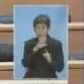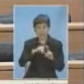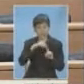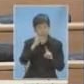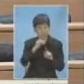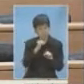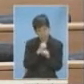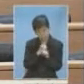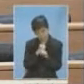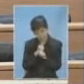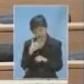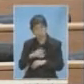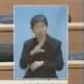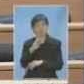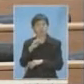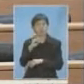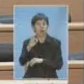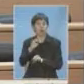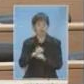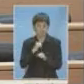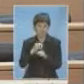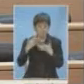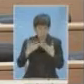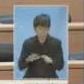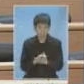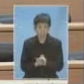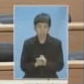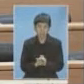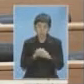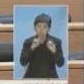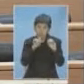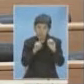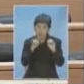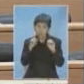ญากันมาทำงานไปแล้ว69วันได้งานมาแล้วครับ